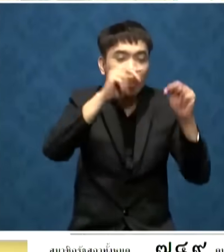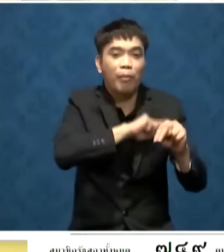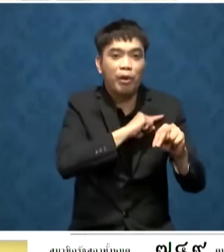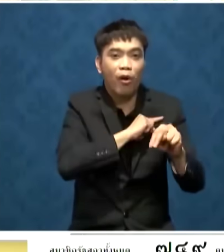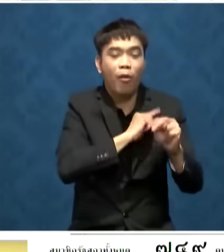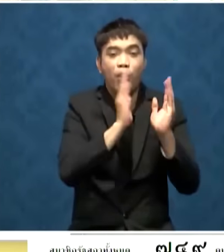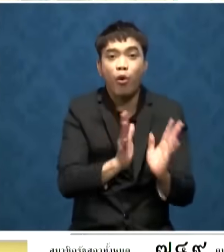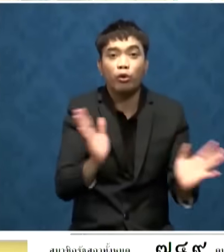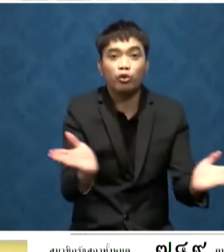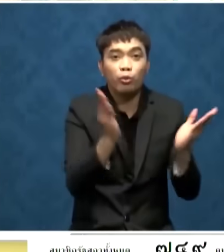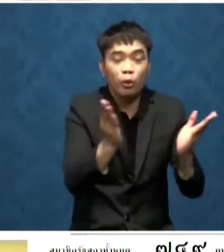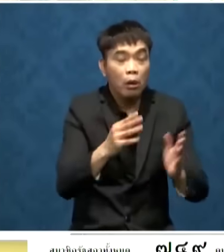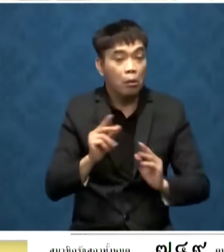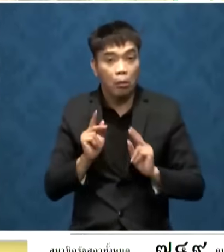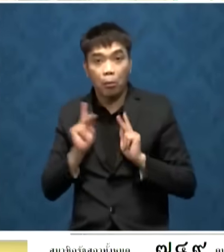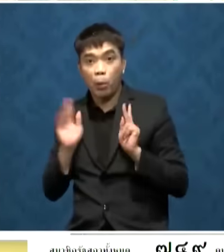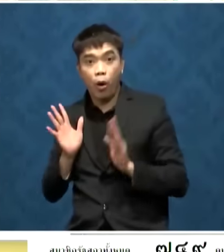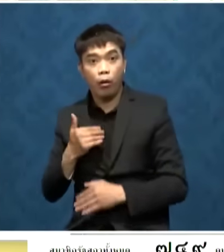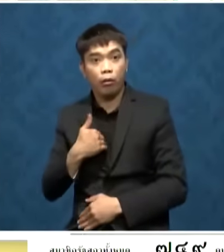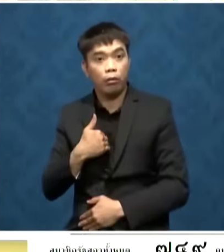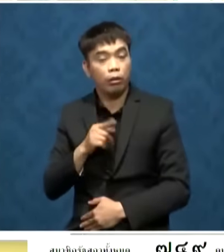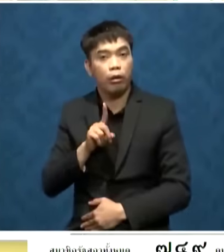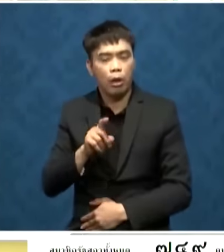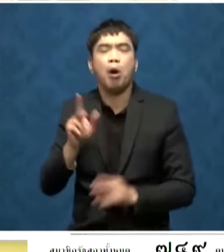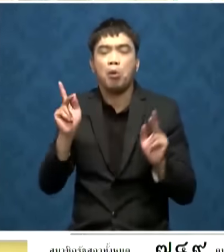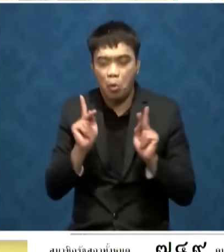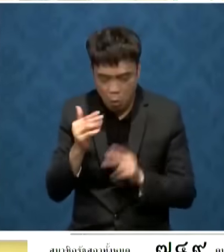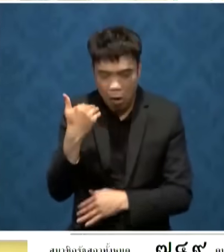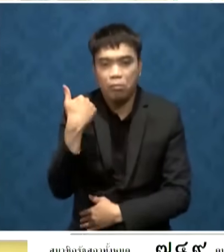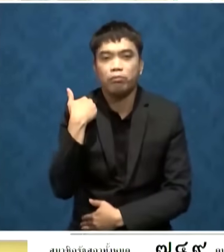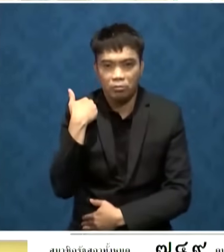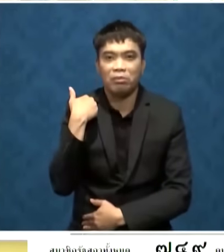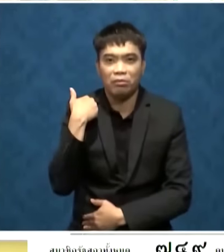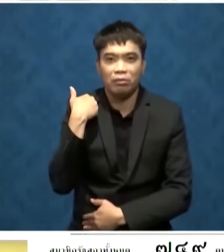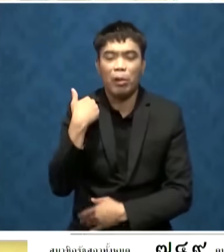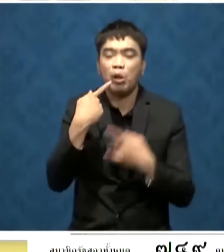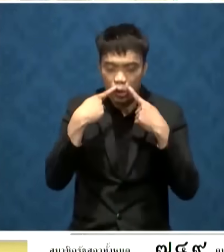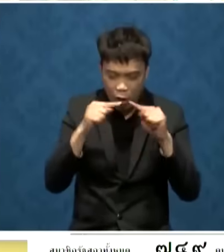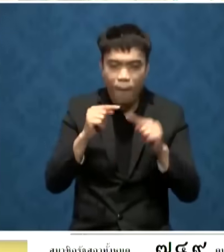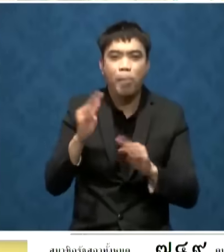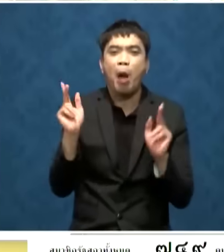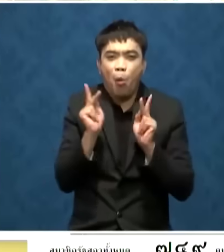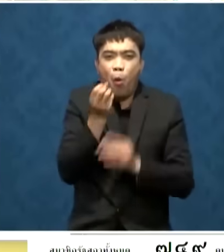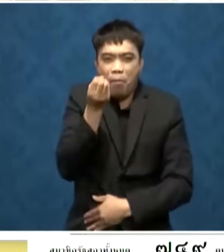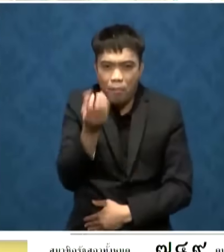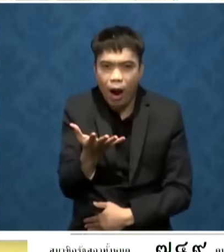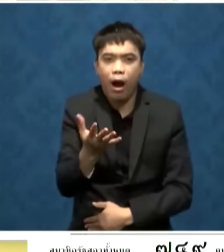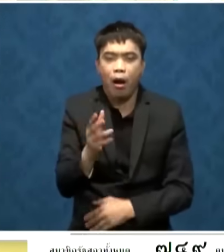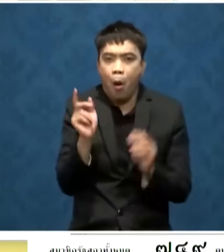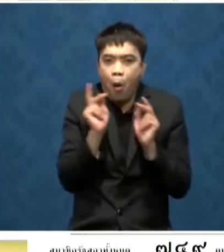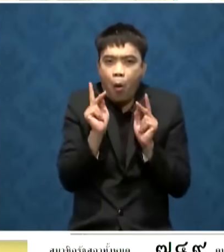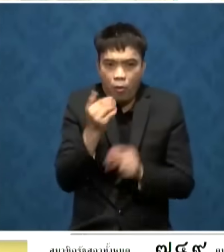ก็ต้องตอบครับกลัวประชาชนครับกลัวมาก